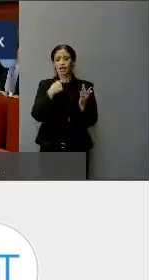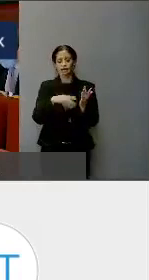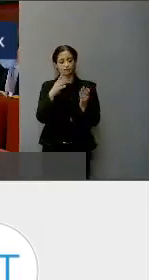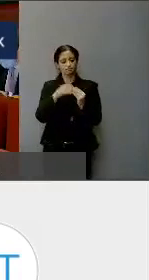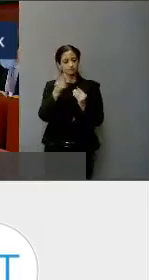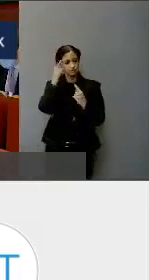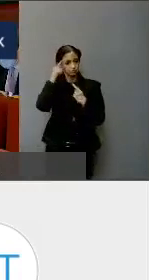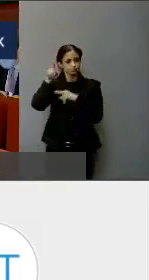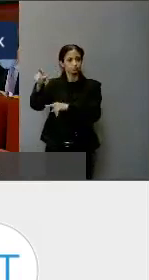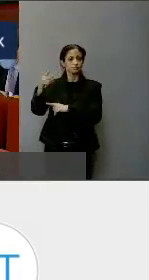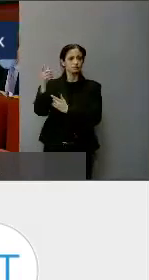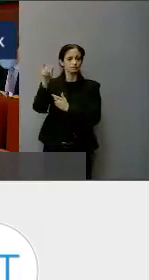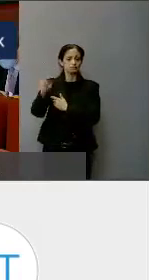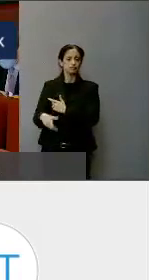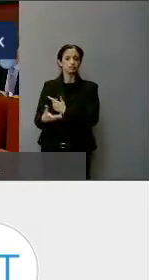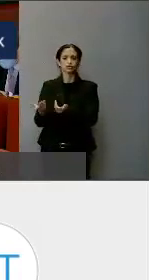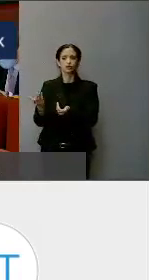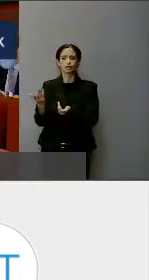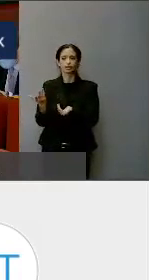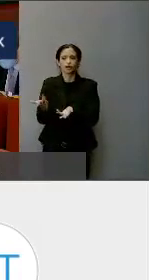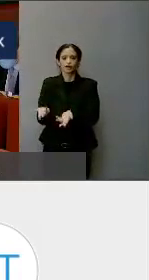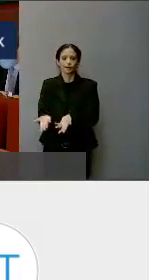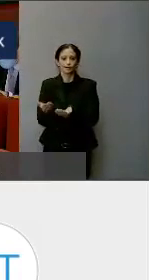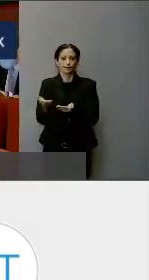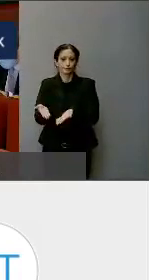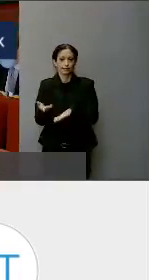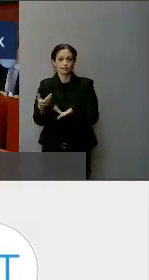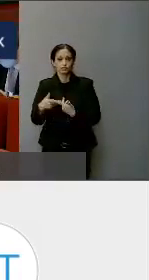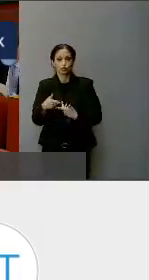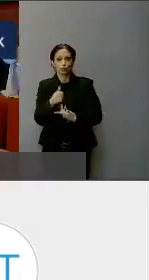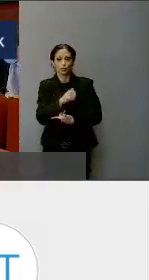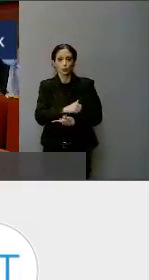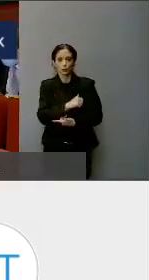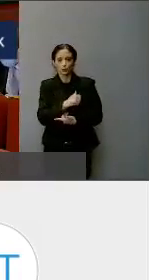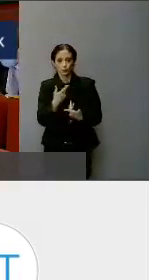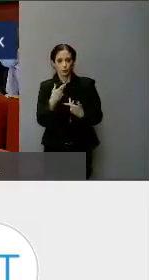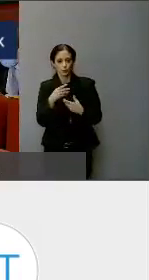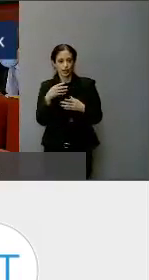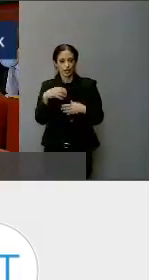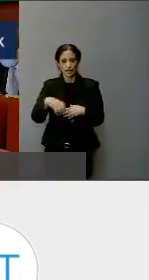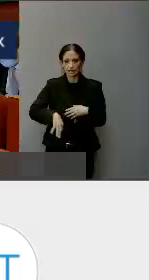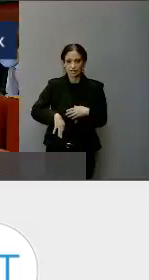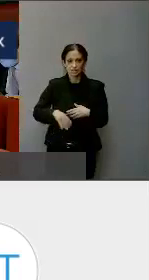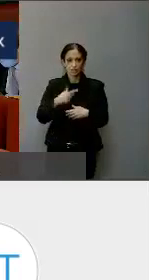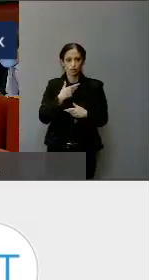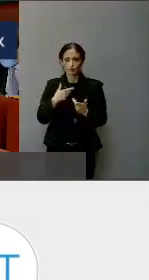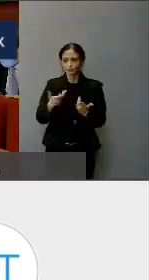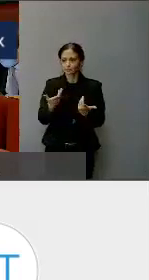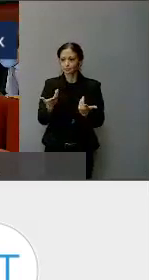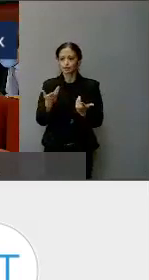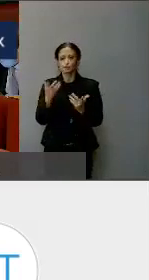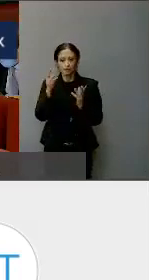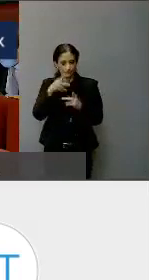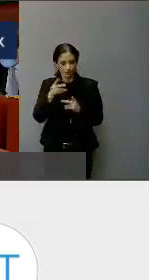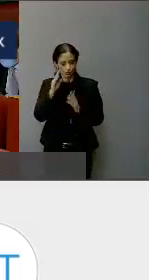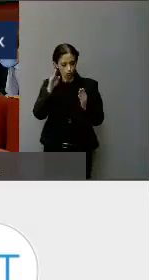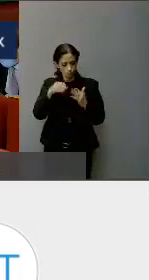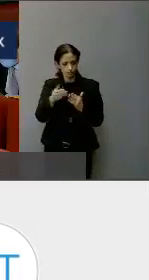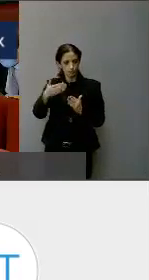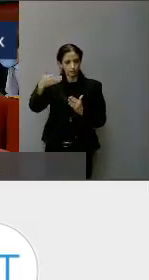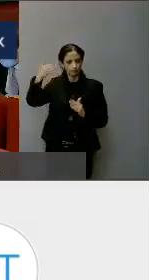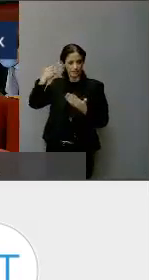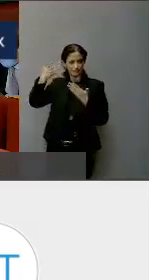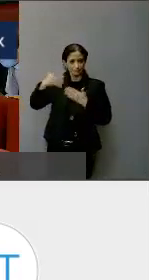che non appunto magari oggi consiglieri comunali e assessori e vero che poi uno diceva tenere occupata in passato ma guarda te